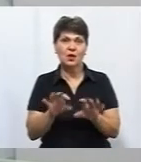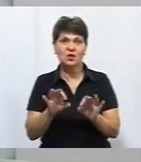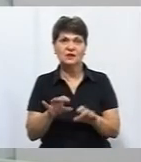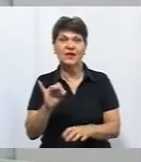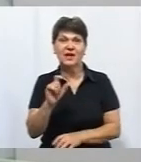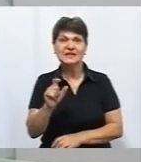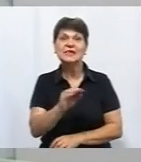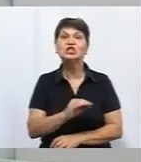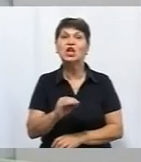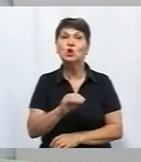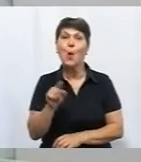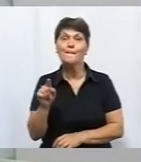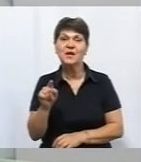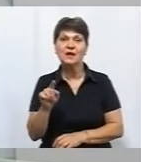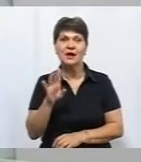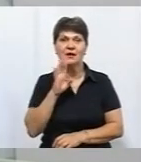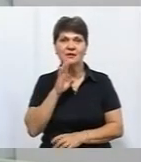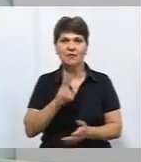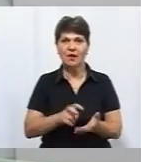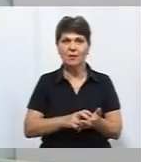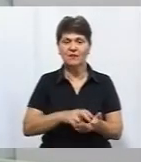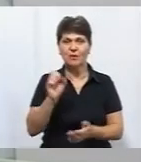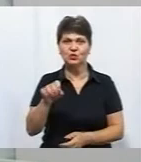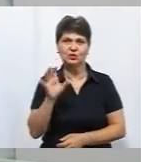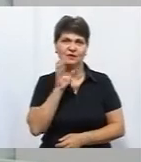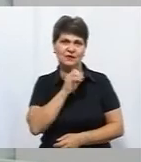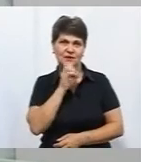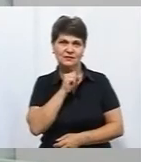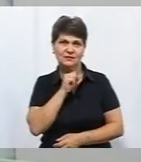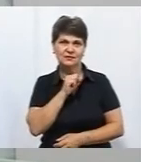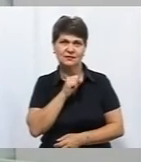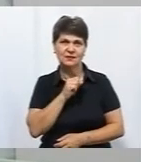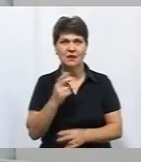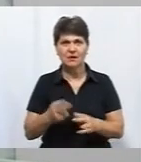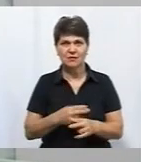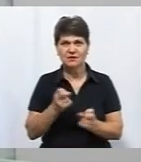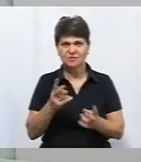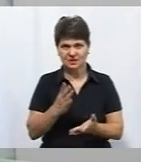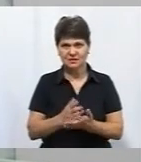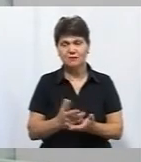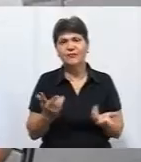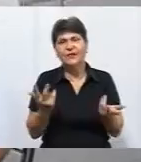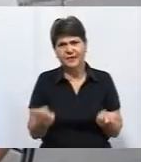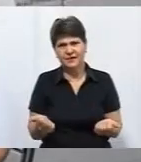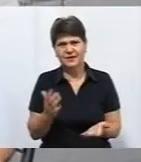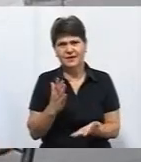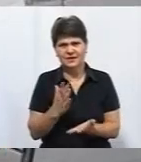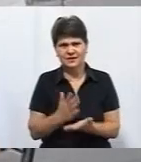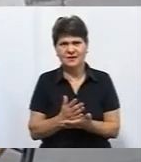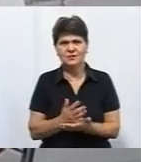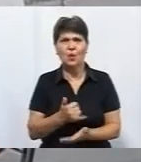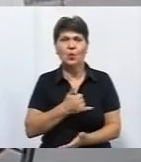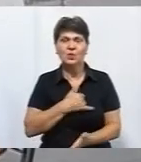що жителька Житомира побоюється, що можуть вкрасти. Чи є дійсно така небезпека? Звісно, є. Тим більше у нас вони